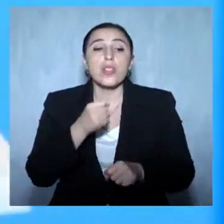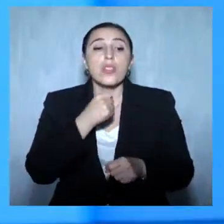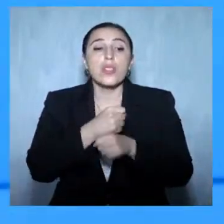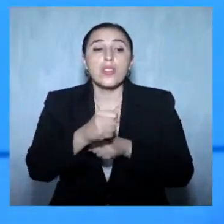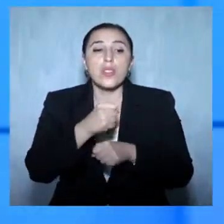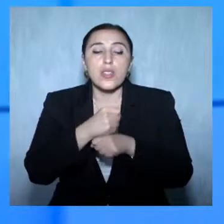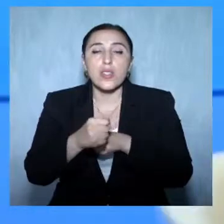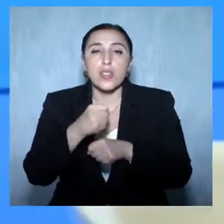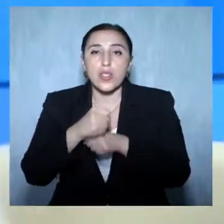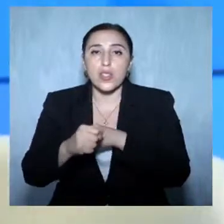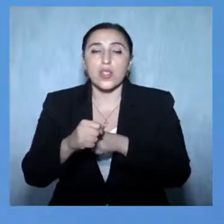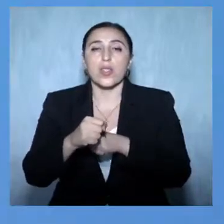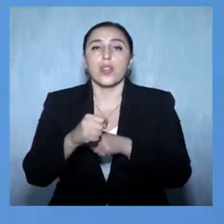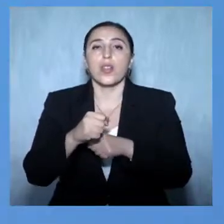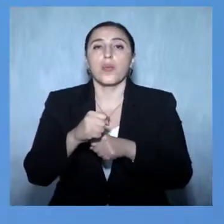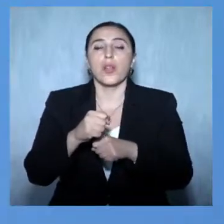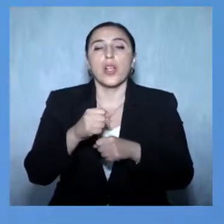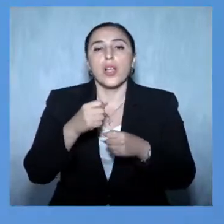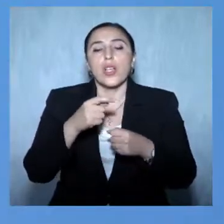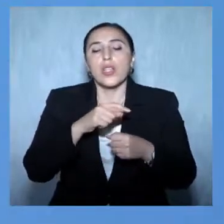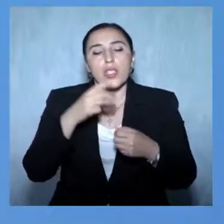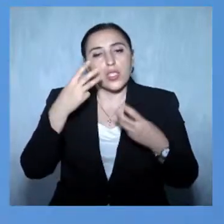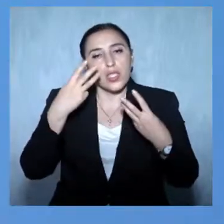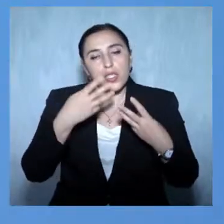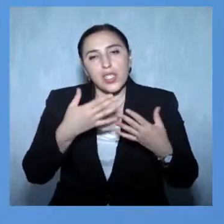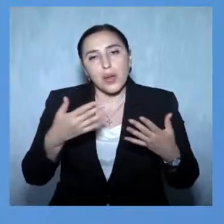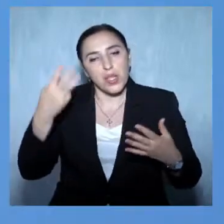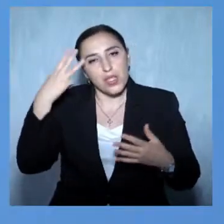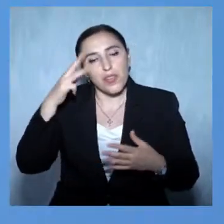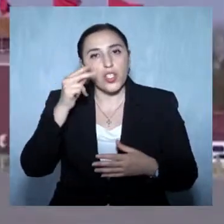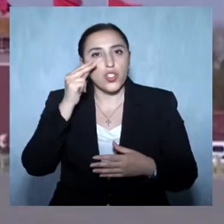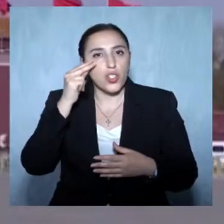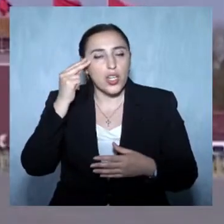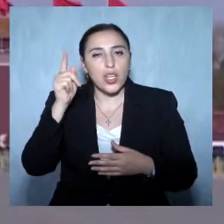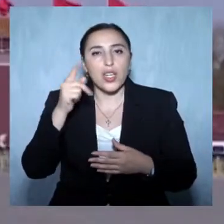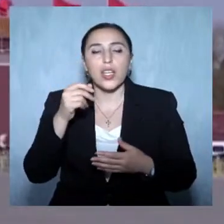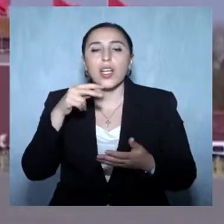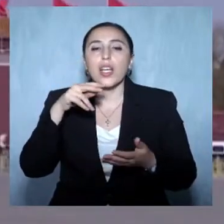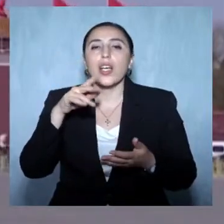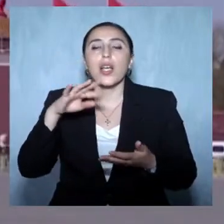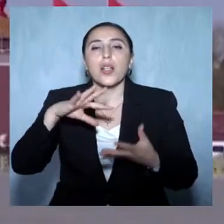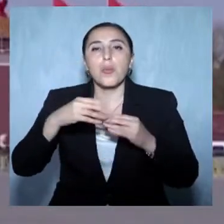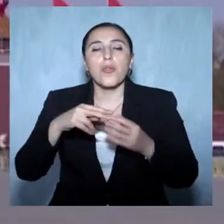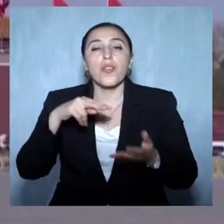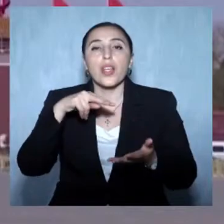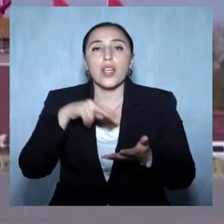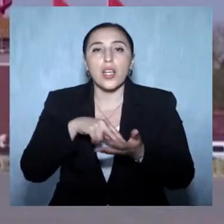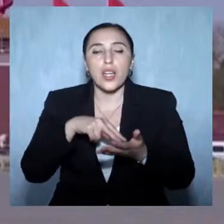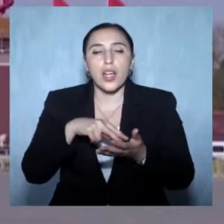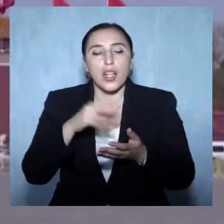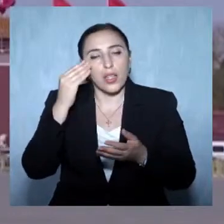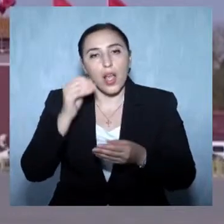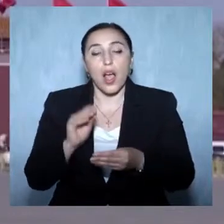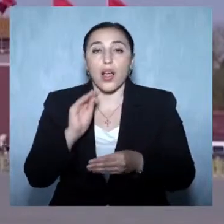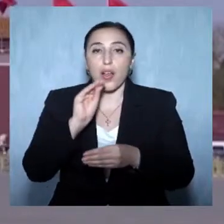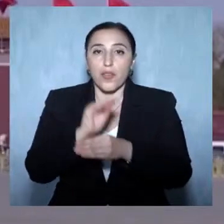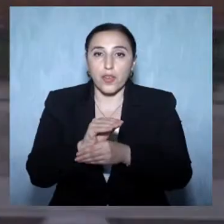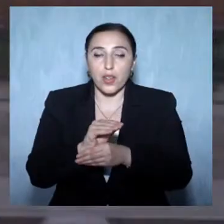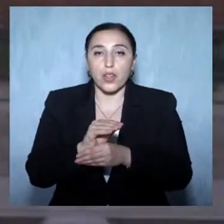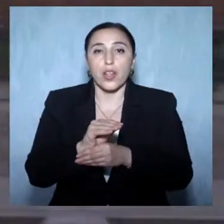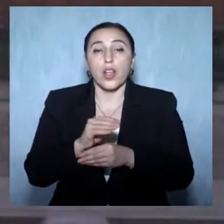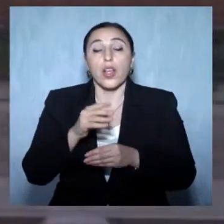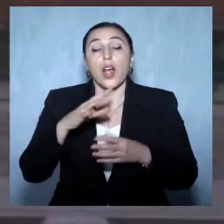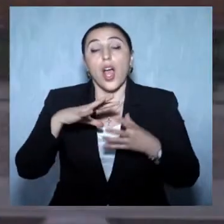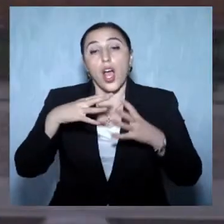գործադրելով ստիպել է այլ մեթոդներքիր առել չինաստանի գնահատականների դեպքում այդ կեր բարել ավելով դրանք։ Արդյունքում